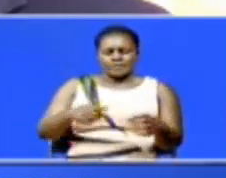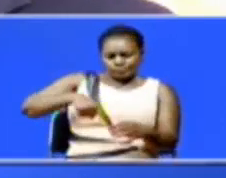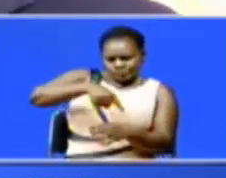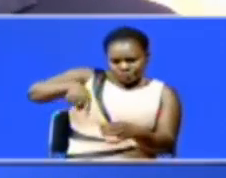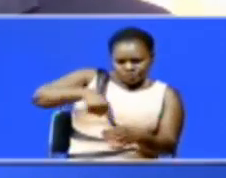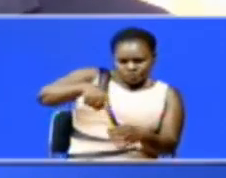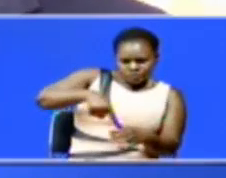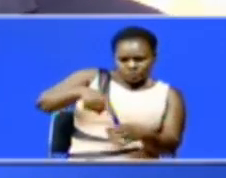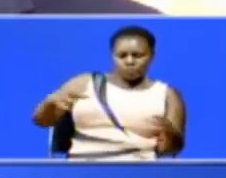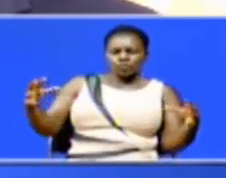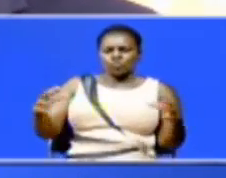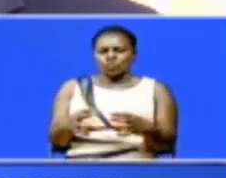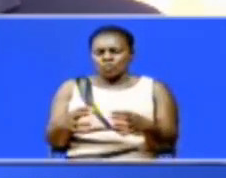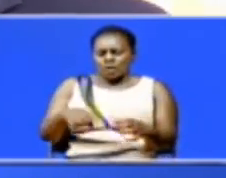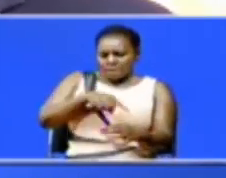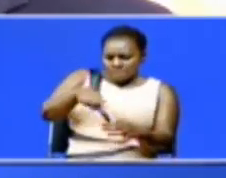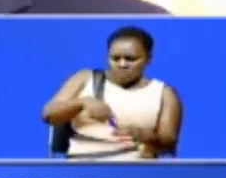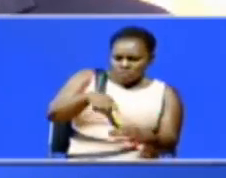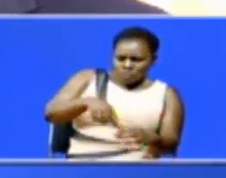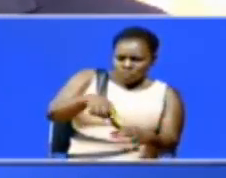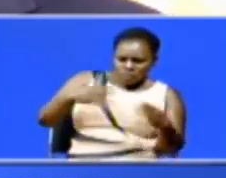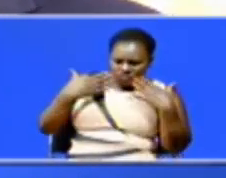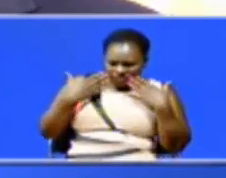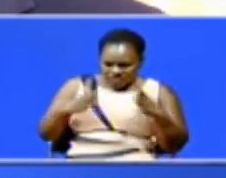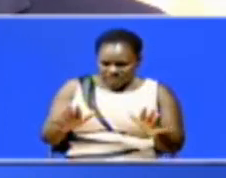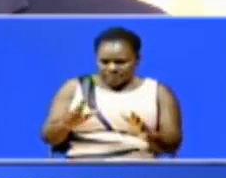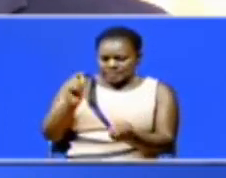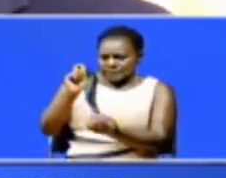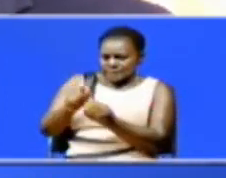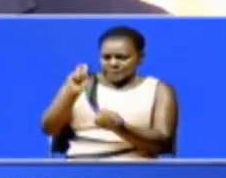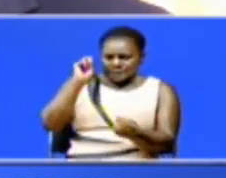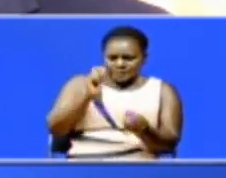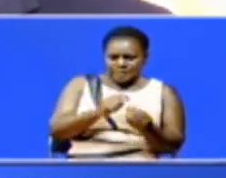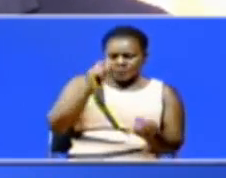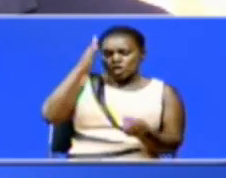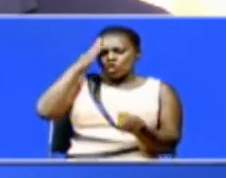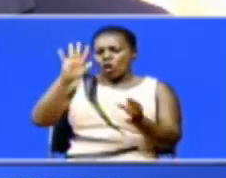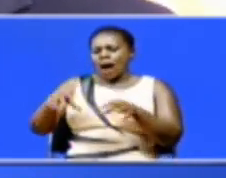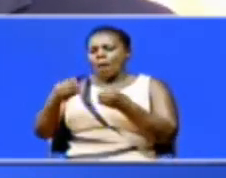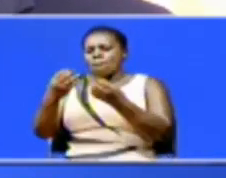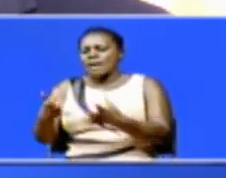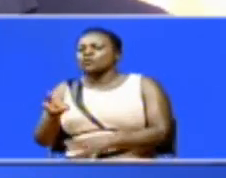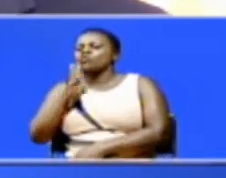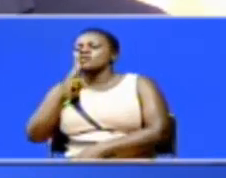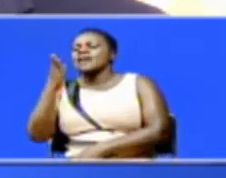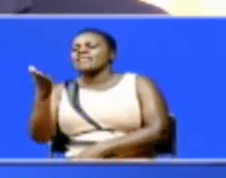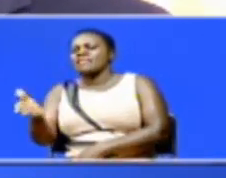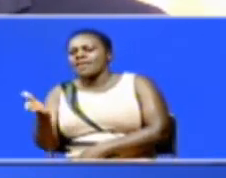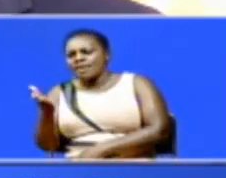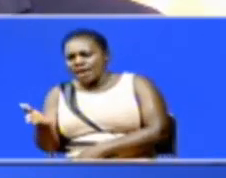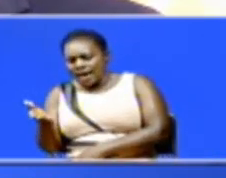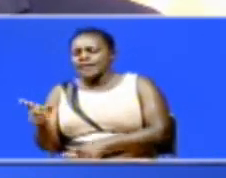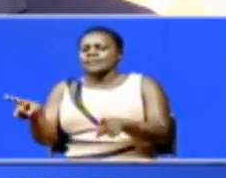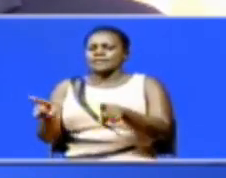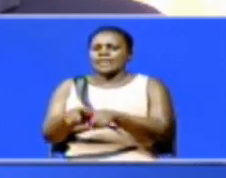team. That after drilling, we also do test pumping to establish the amount of water in that borehole.